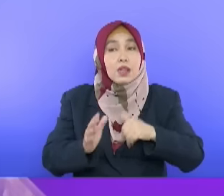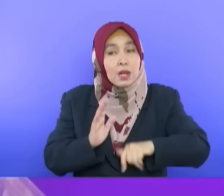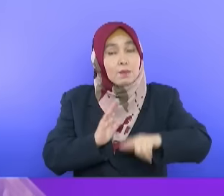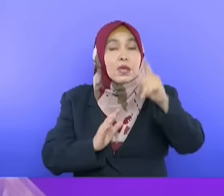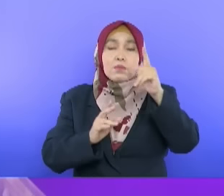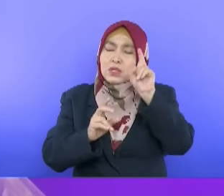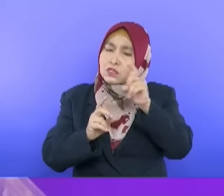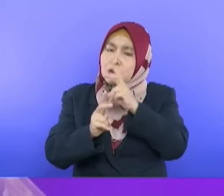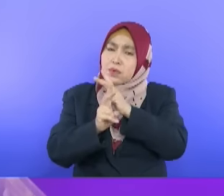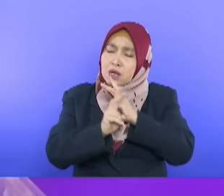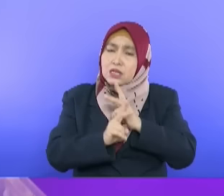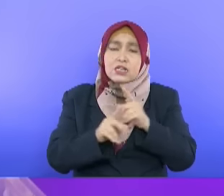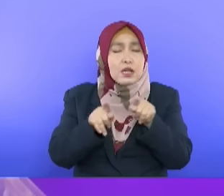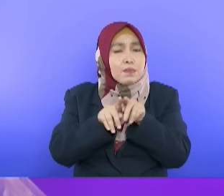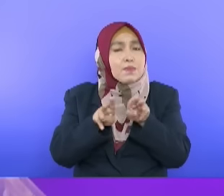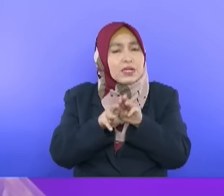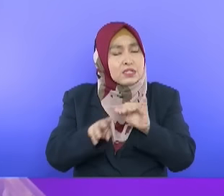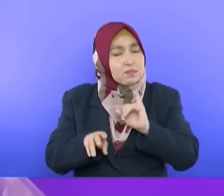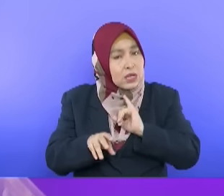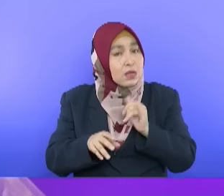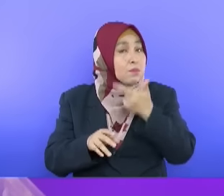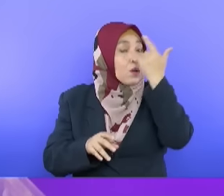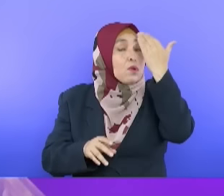padatentu kebenaran